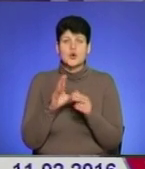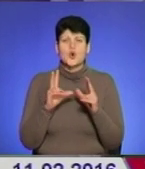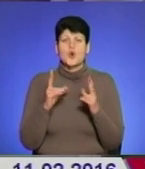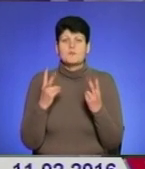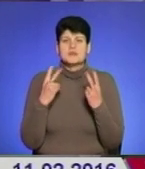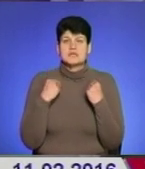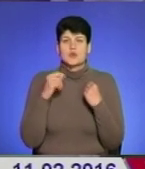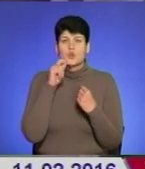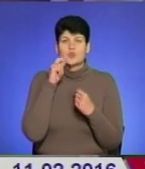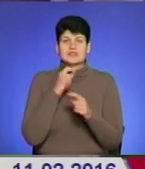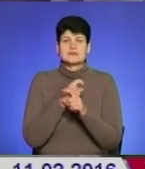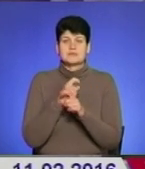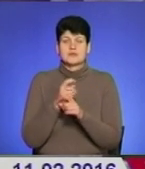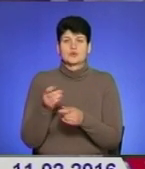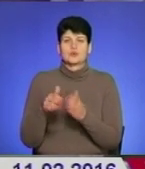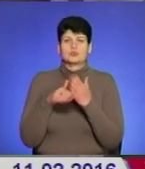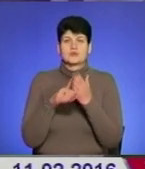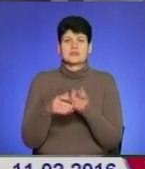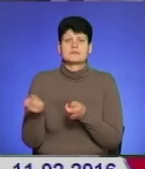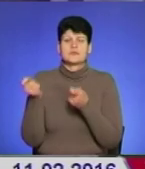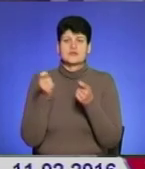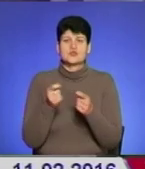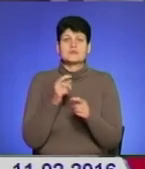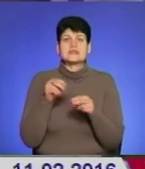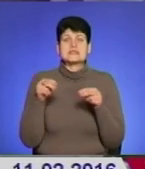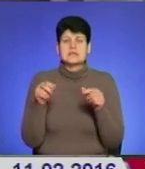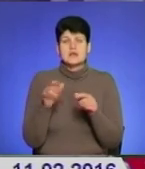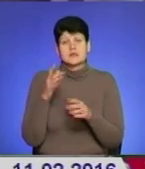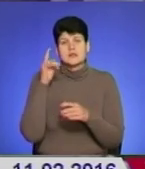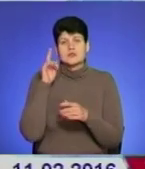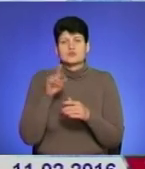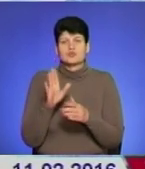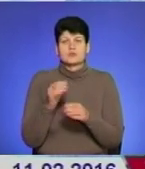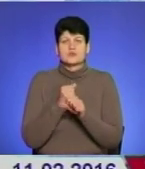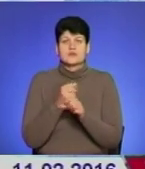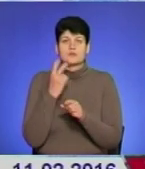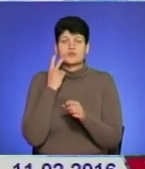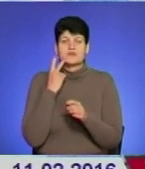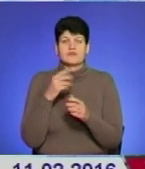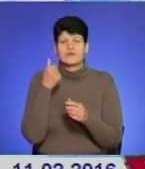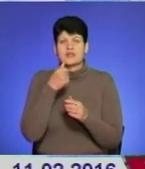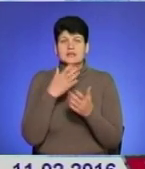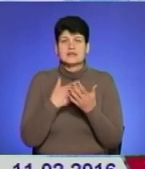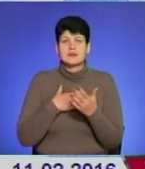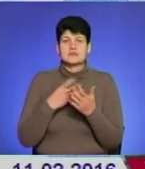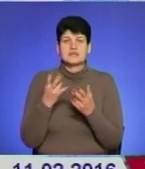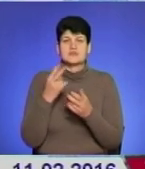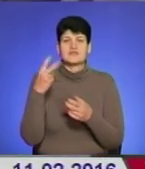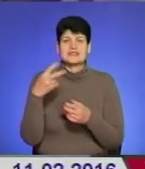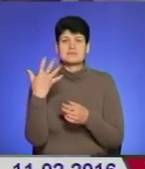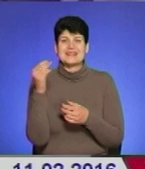«Укрспирт» допомогти нам із поставкою зерна, так що будемо сподіватися, що завод буде працювати постійно. На рік нам треба 25 тисяч тонн